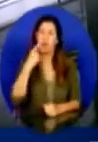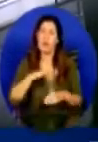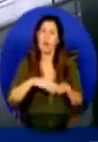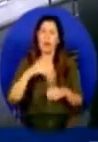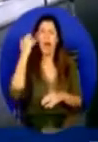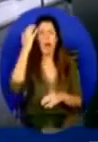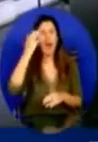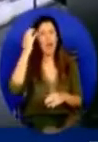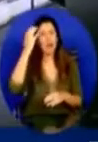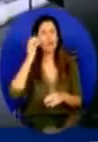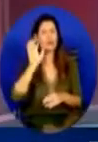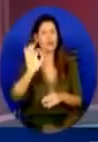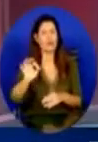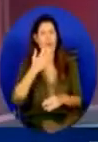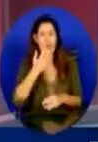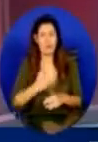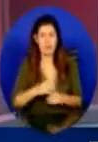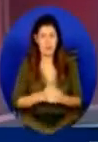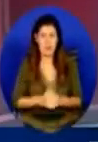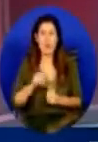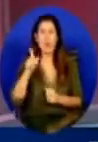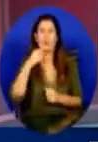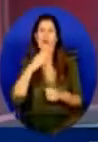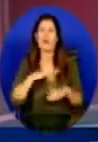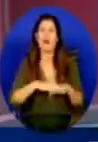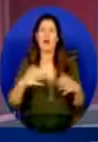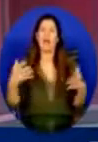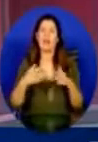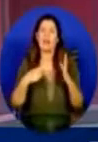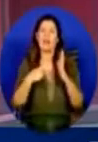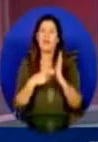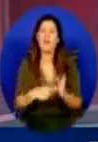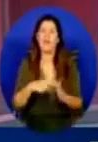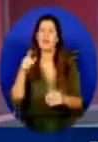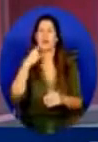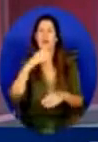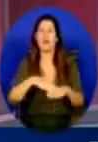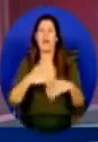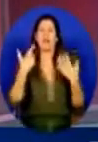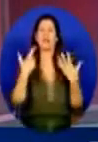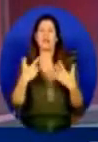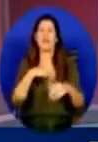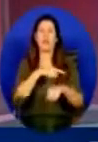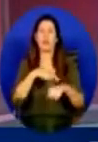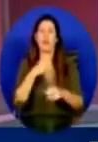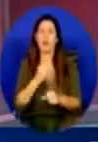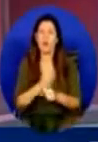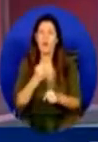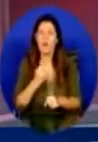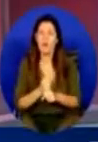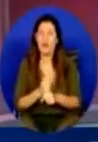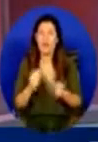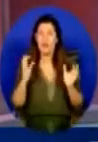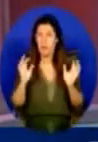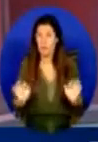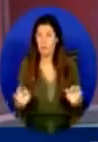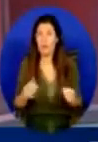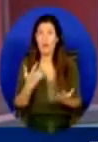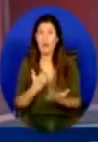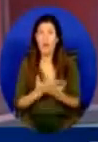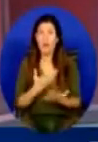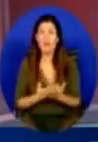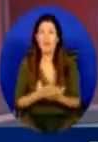זאב הרצל, על אותה חברת מופת ושבע שעות עבודה, ובאמת העובדה שאנשים